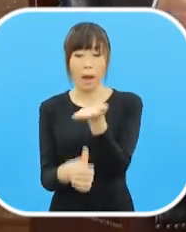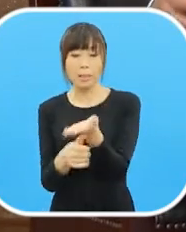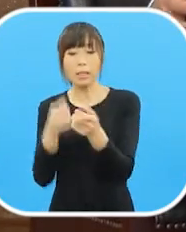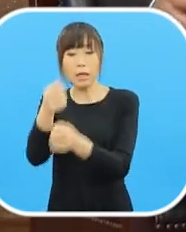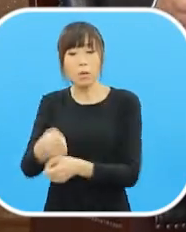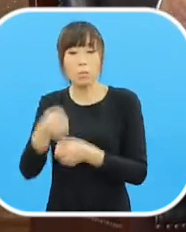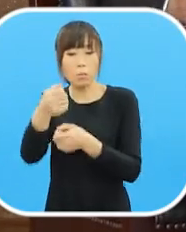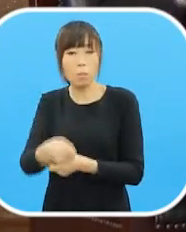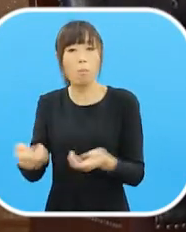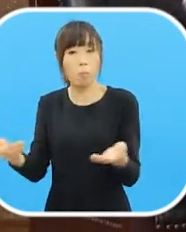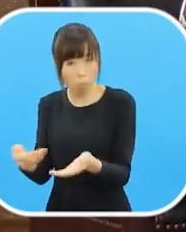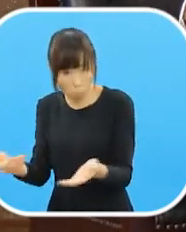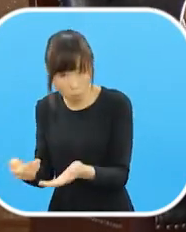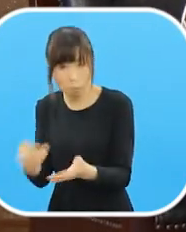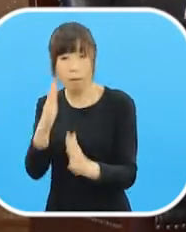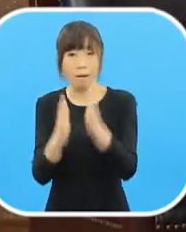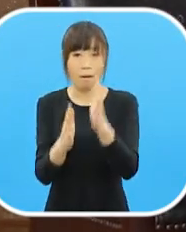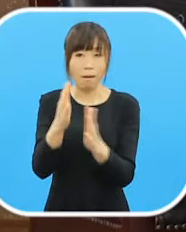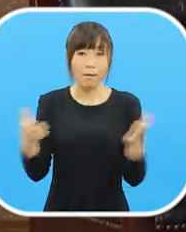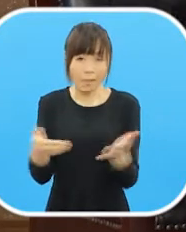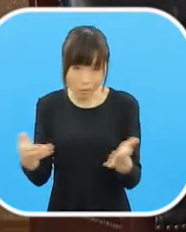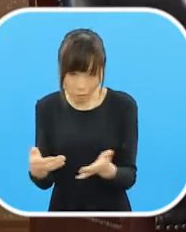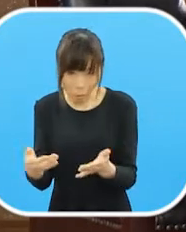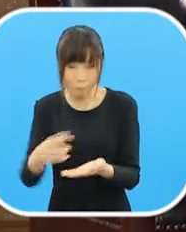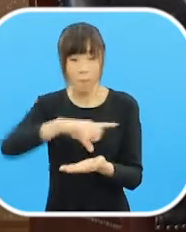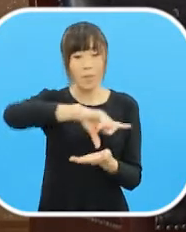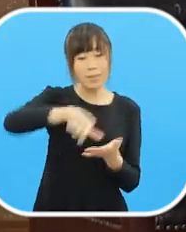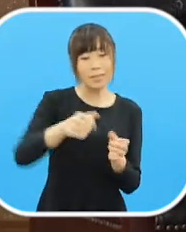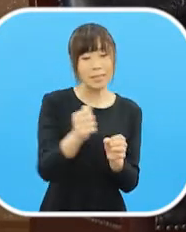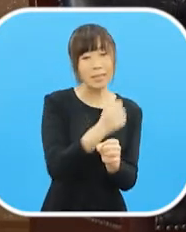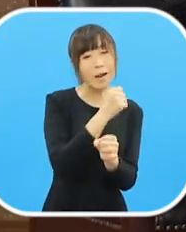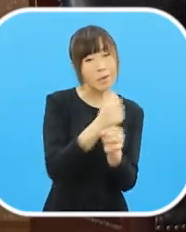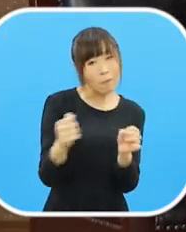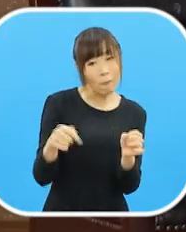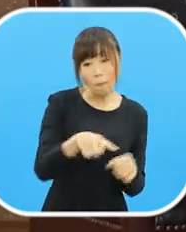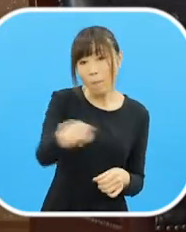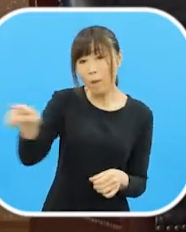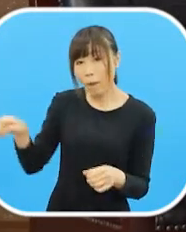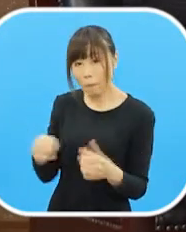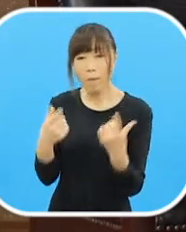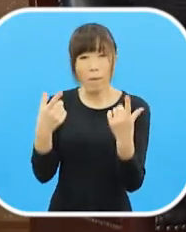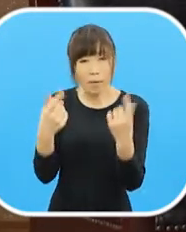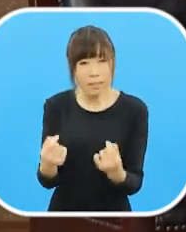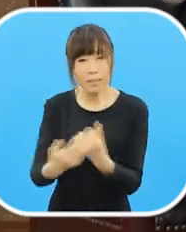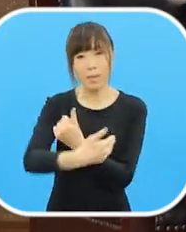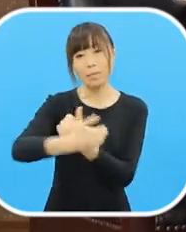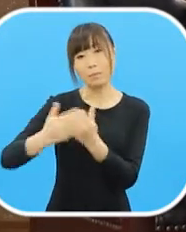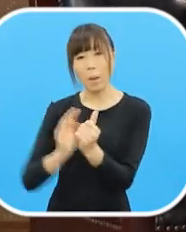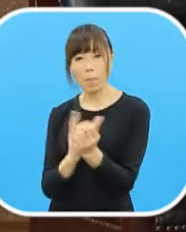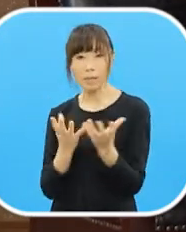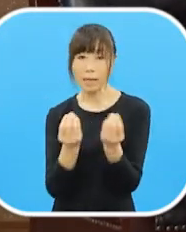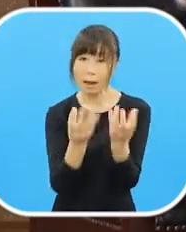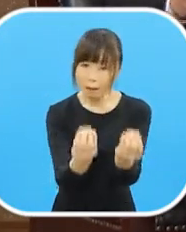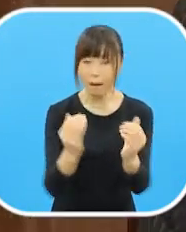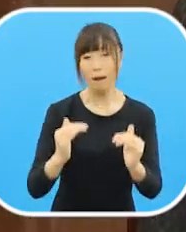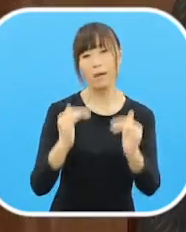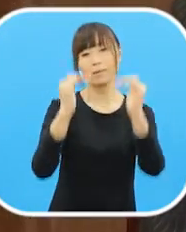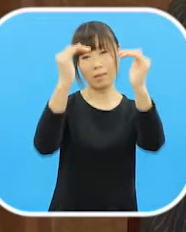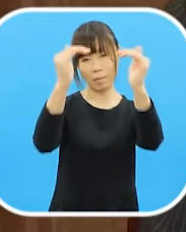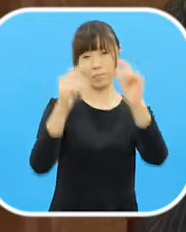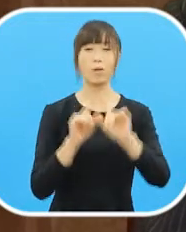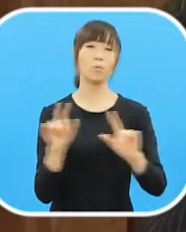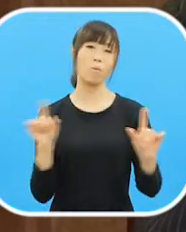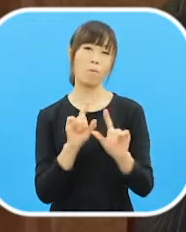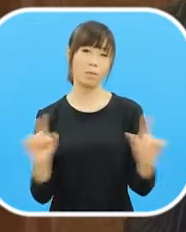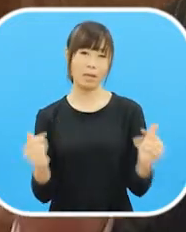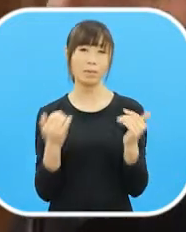業、あるいは地場産業、これをしっかりね、守りながらまた発展させていくって、これは当然です。